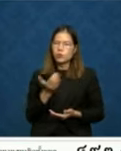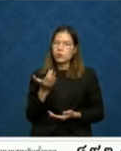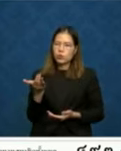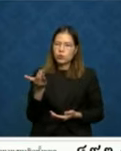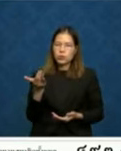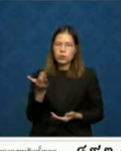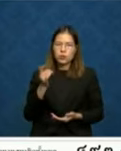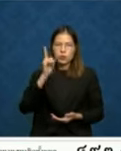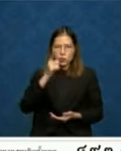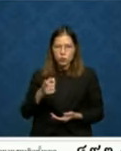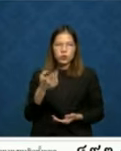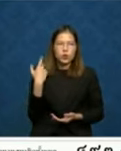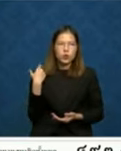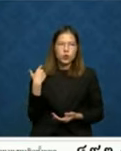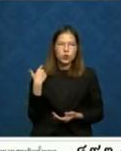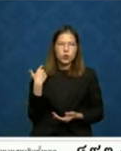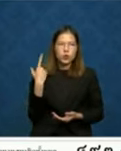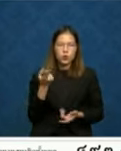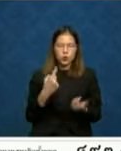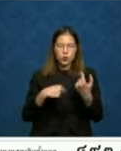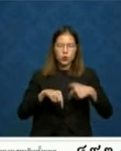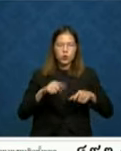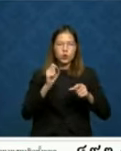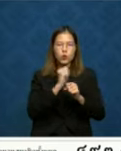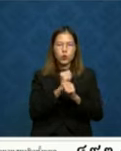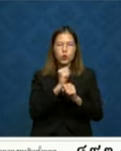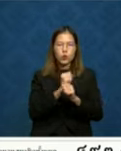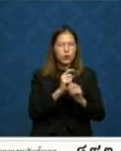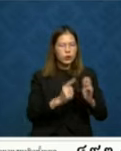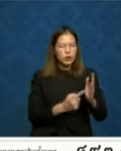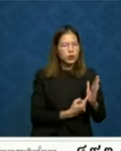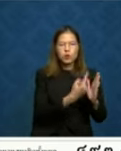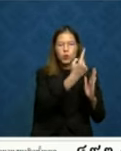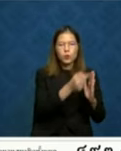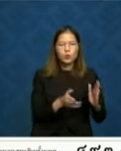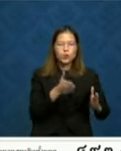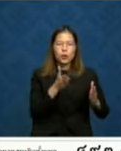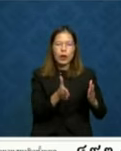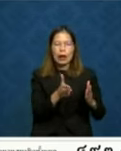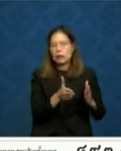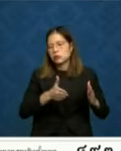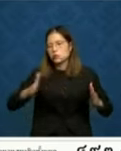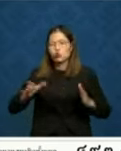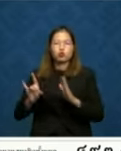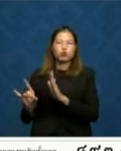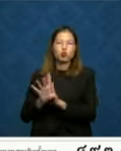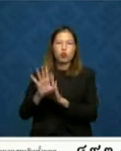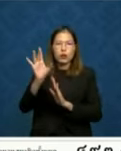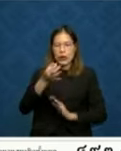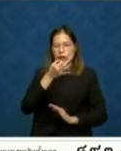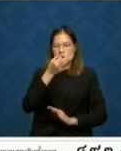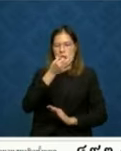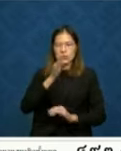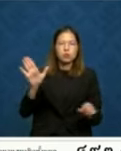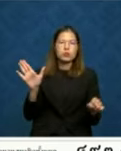ให้คนที่อยู่ในวงการยาสูบตั้งแต่ต้นน้ำกลางน้ำปลายน้ำให้มีอาชีพที่ส